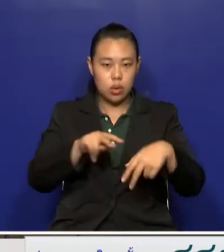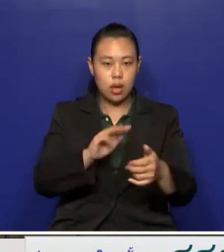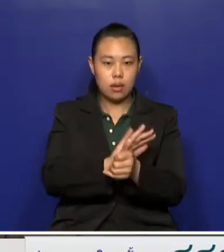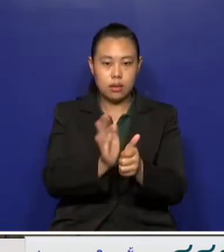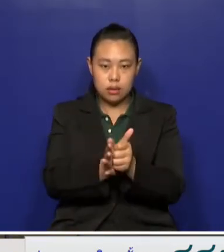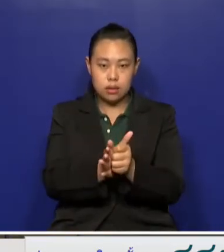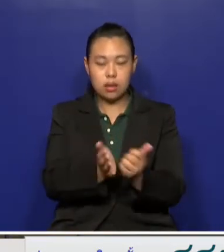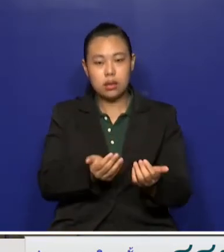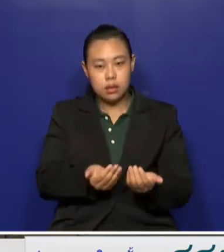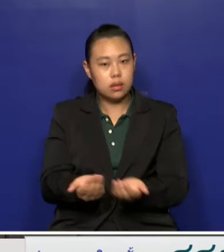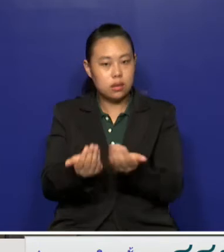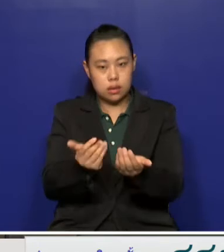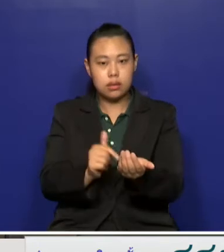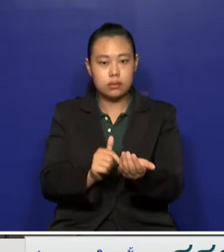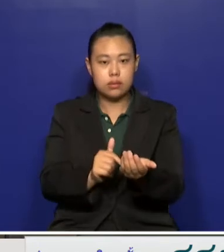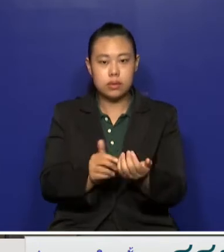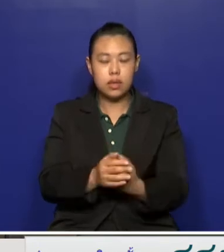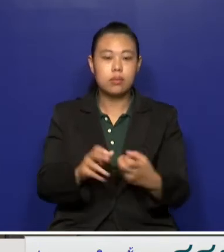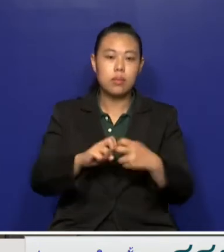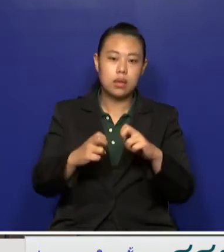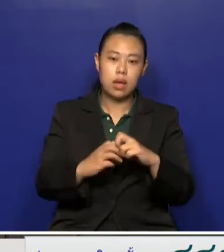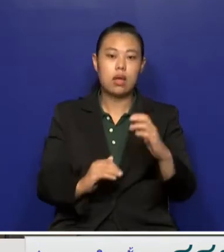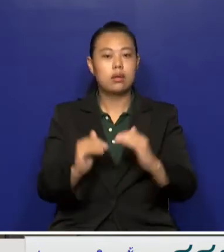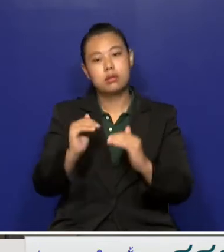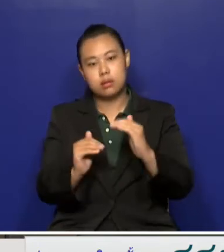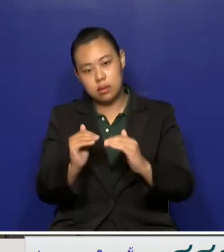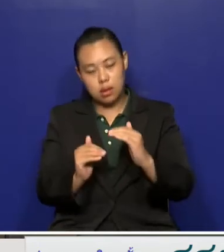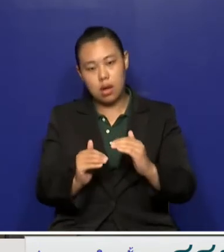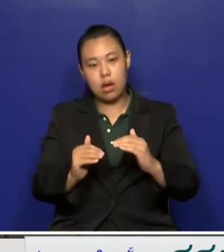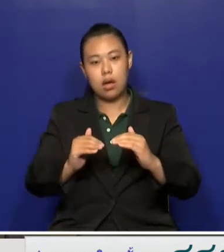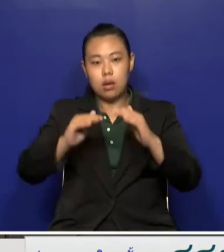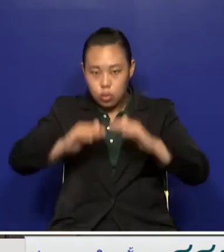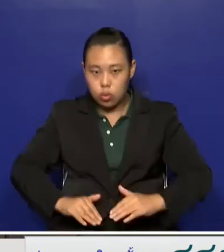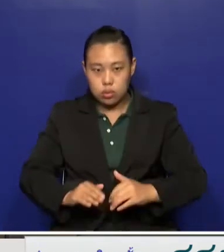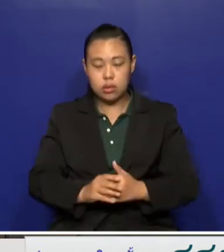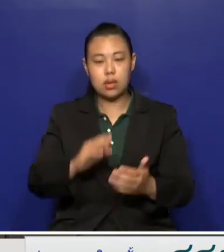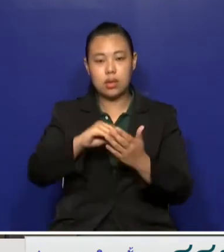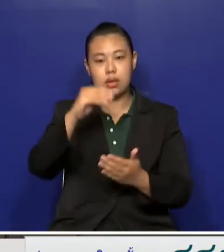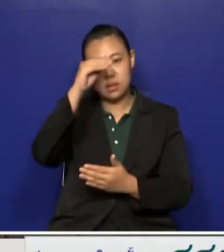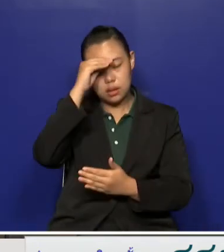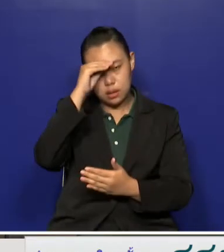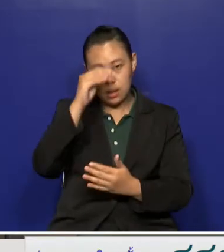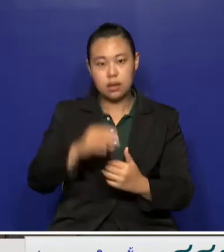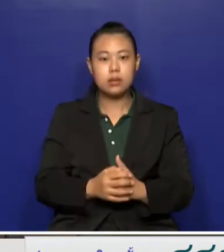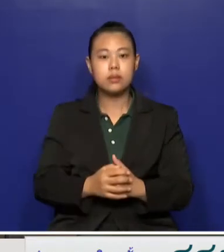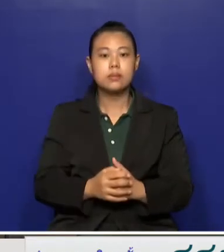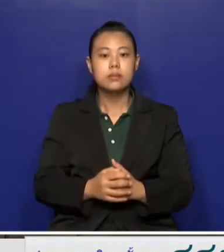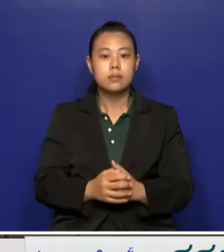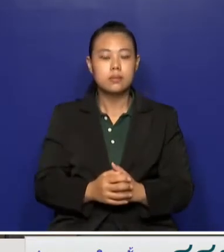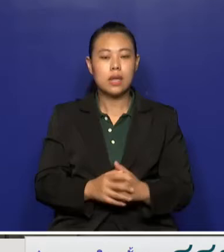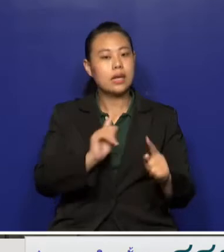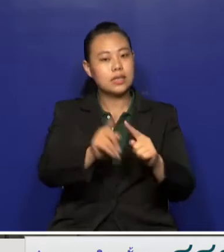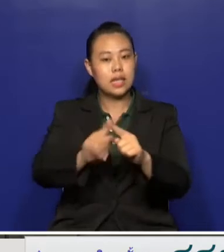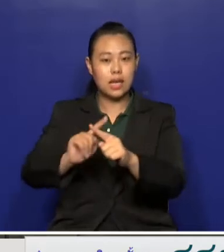าลดความเหลื่อมล้ำซึ่งมีอยู่ในเรื่องของการศึกษาแล้วก็มีอยู่ในเรื่องอื่นๆด้วยเรื่อง